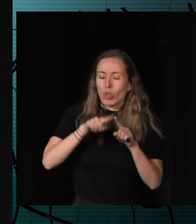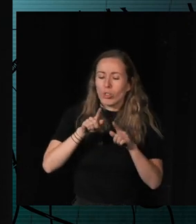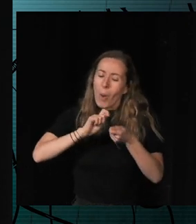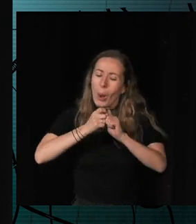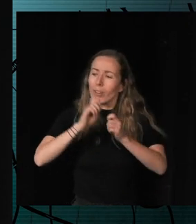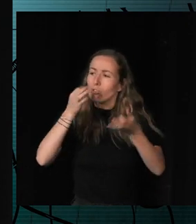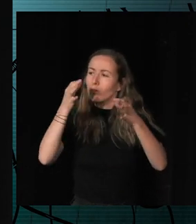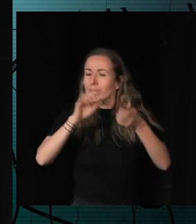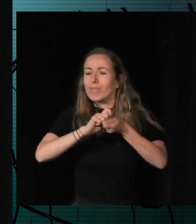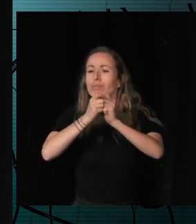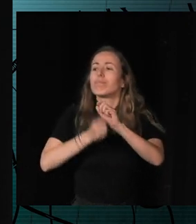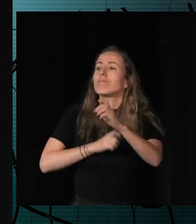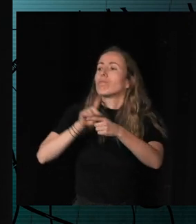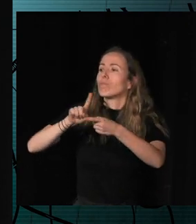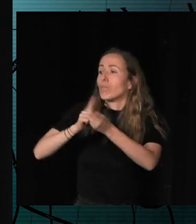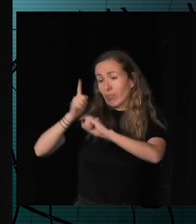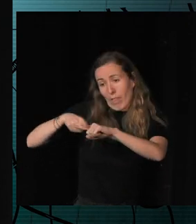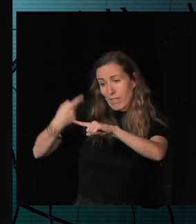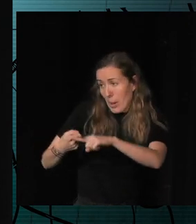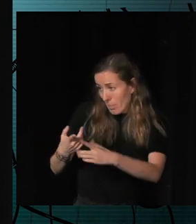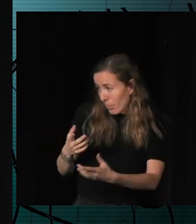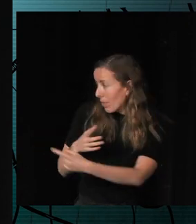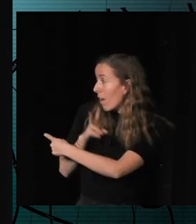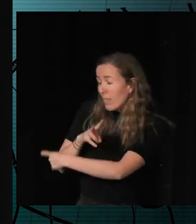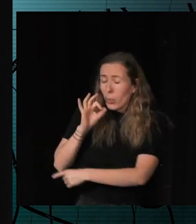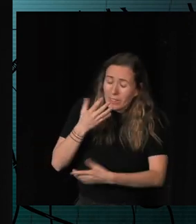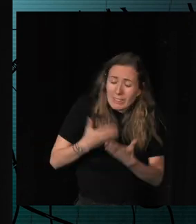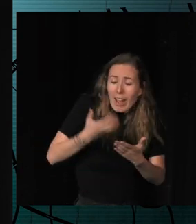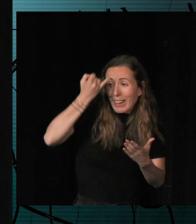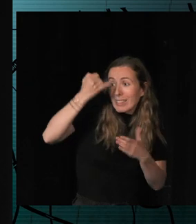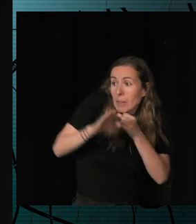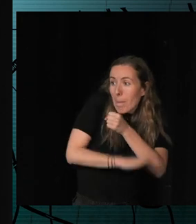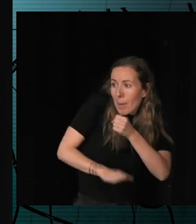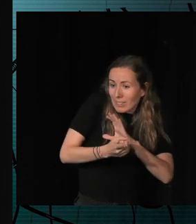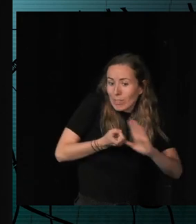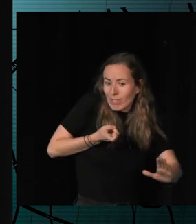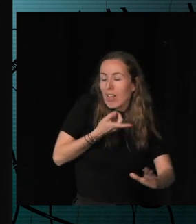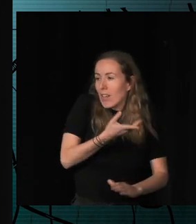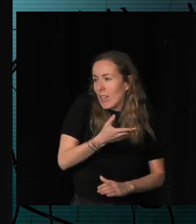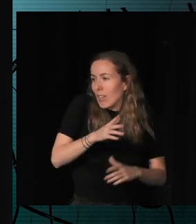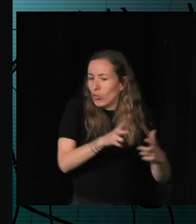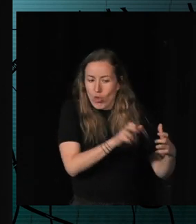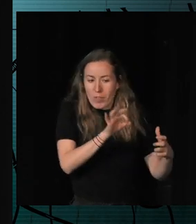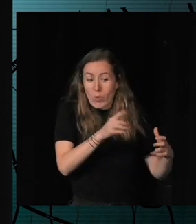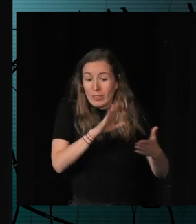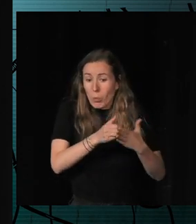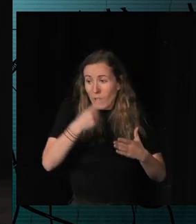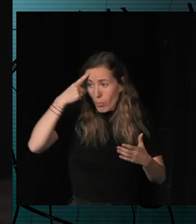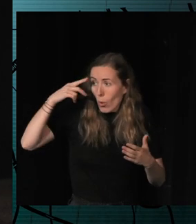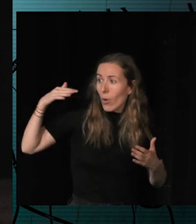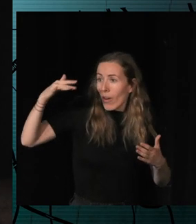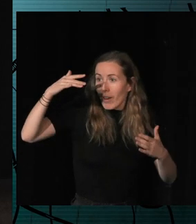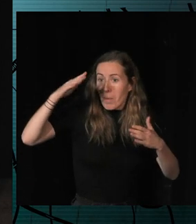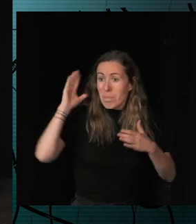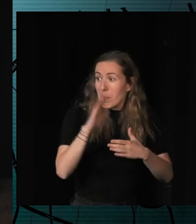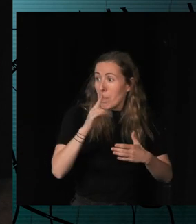est-ce que la logique effectivement vient des jeux et c'est dans les points fondamentaux de la mythologie silenttil c'est que et c'est ce qui en fait une œuvre aussi riche